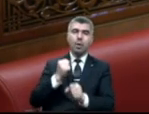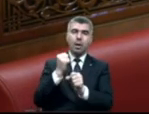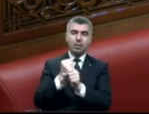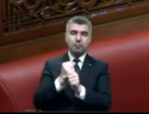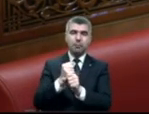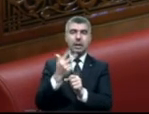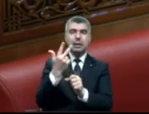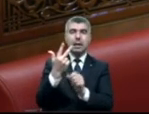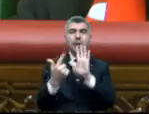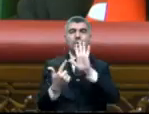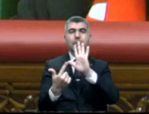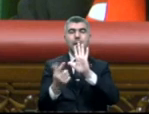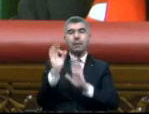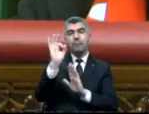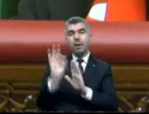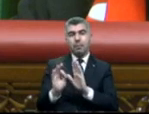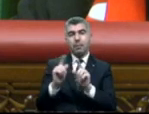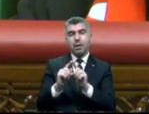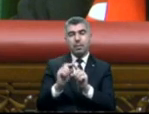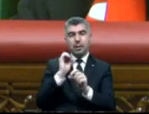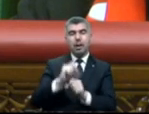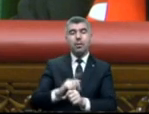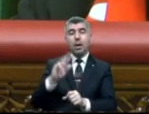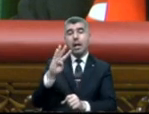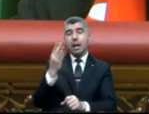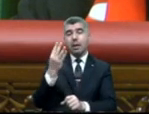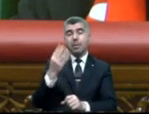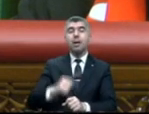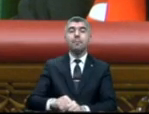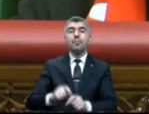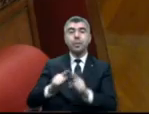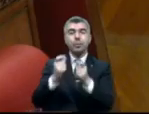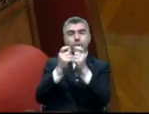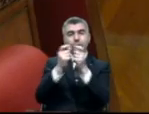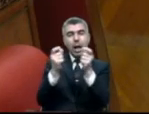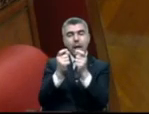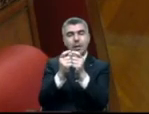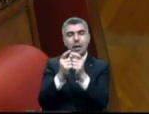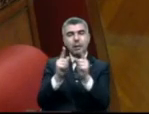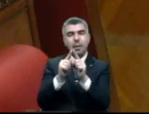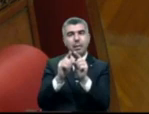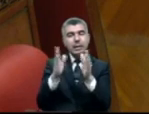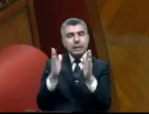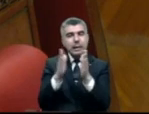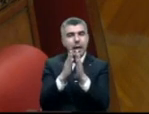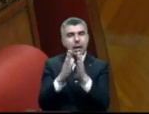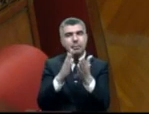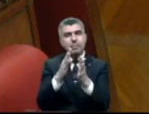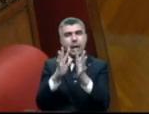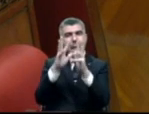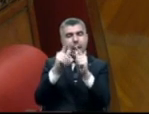حوالي 73% من الوظائف الناشطة. ورابعا، المقاولات المتناهية الصغرى التي لا يتجاوز